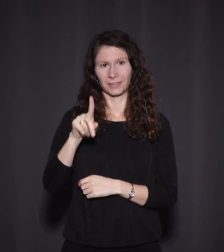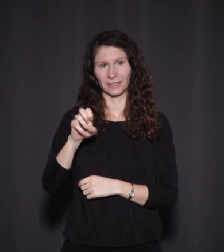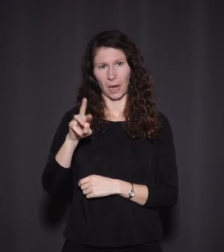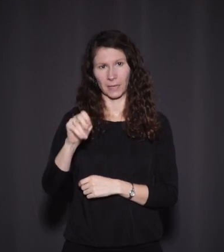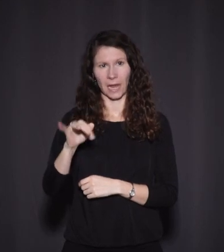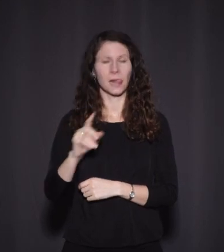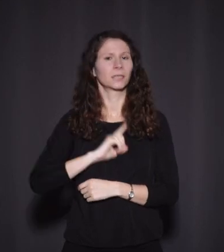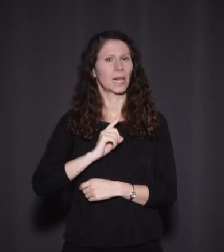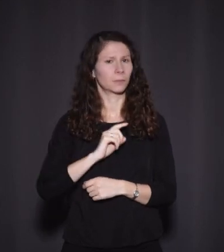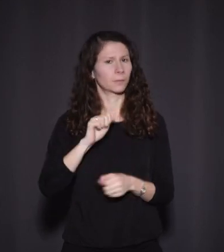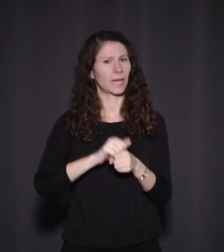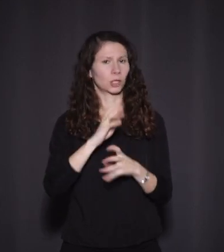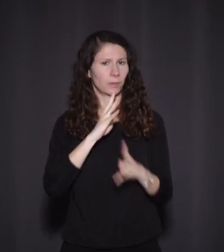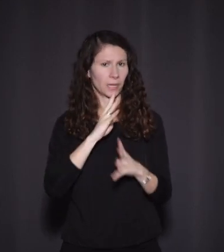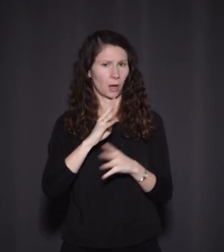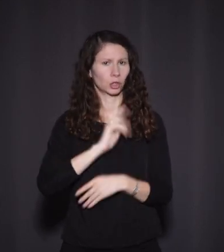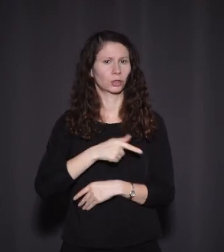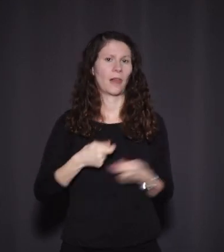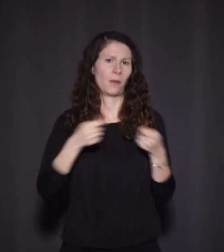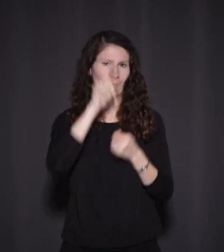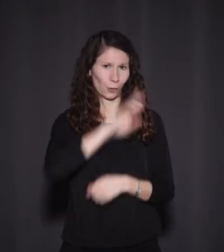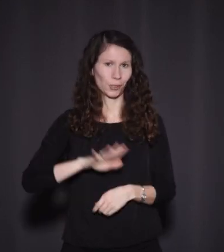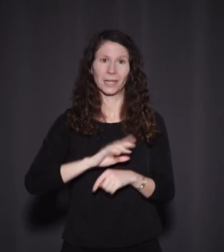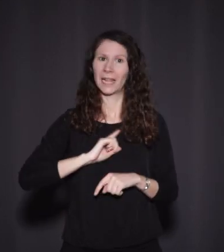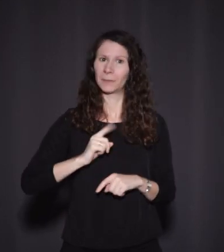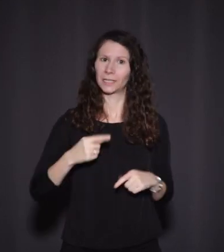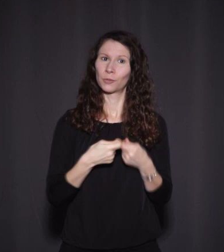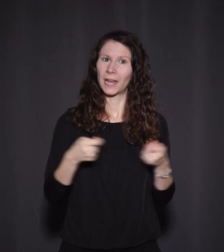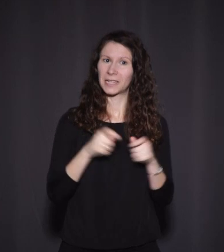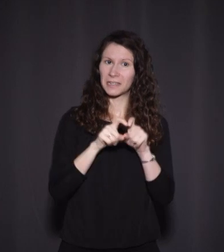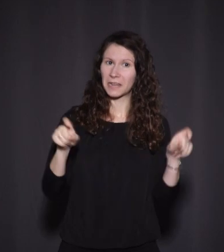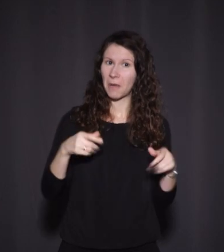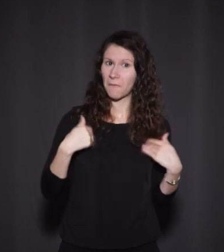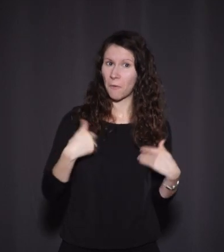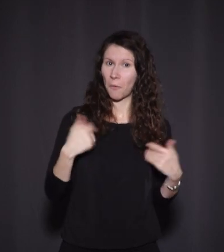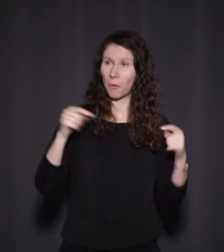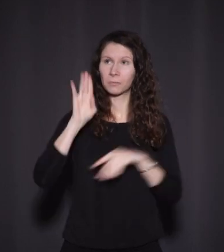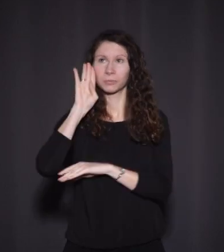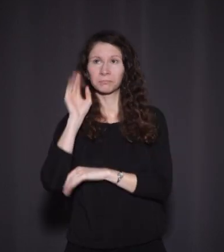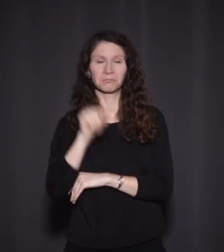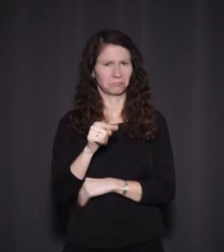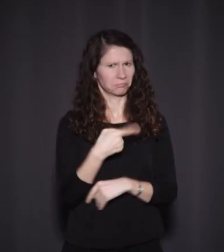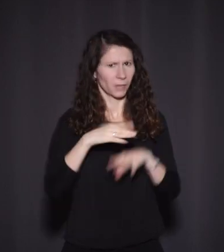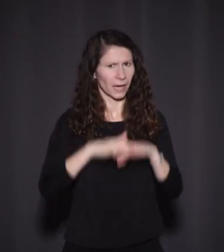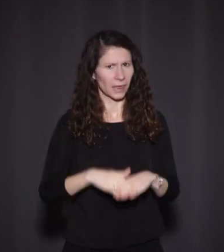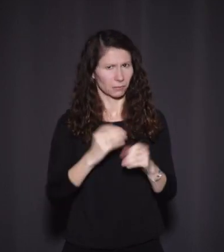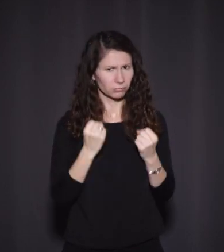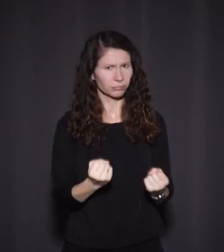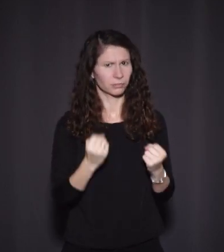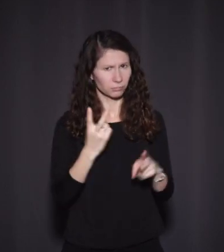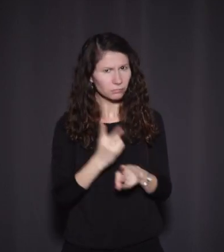Deutschland und freue mich auf ein spannendes Thema, nämlich sind unsere Renten noch sicher? Vor allem jetzt mit der neuen Regierung. Was kommt auf uns